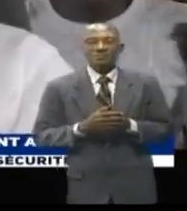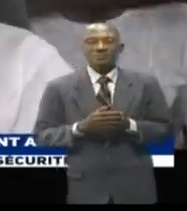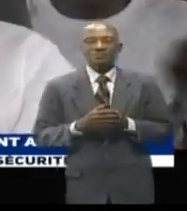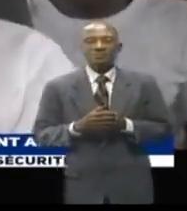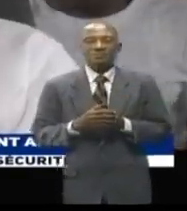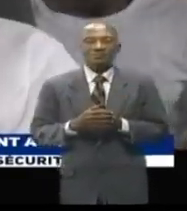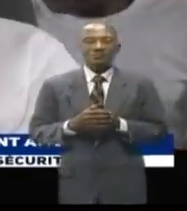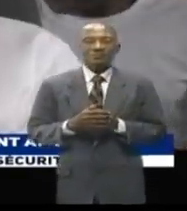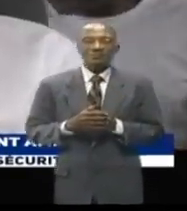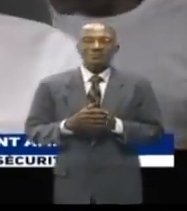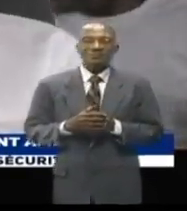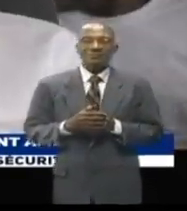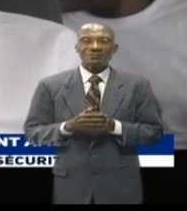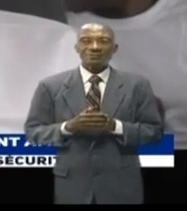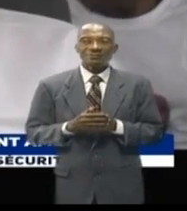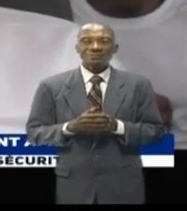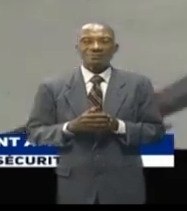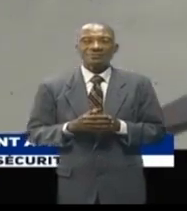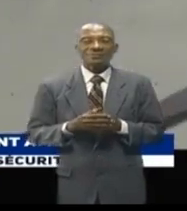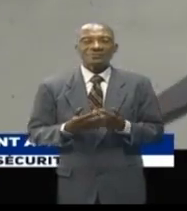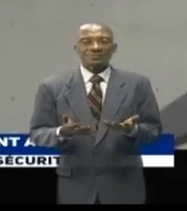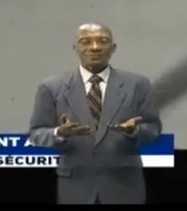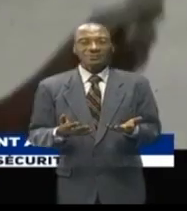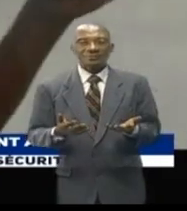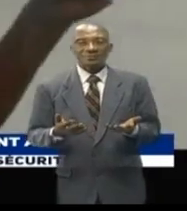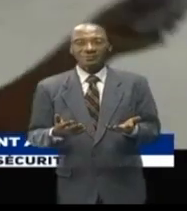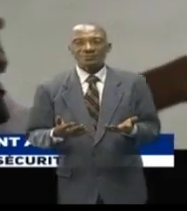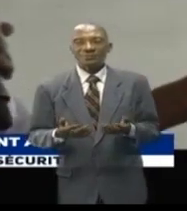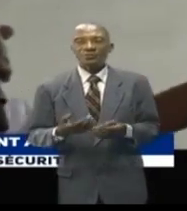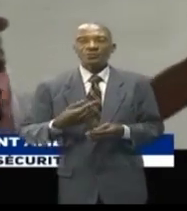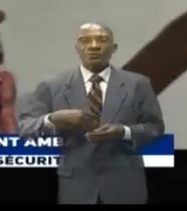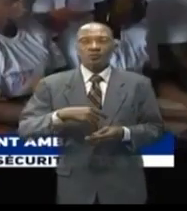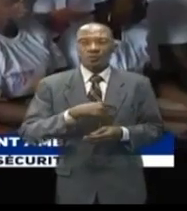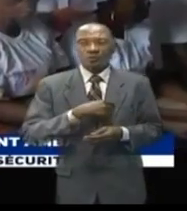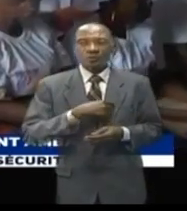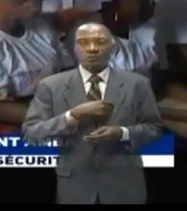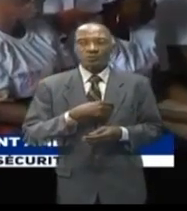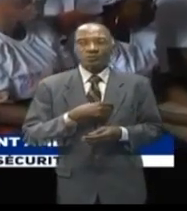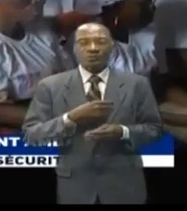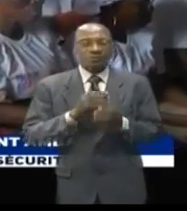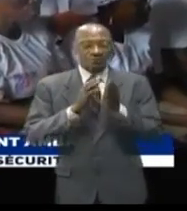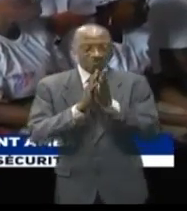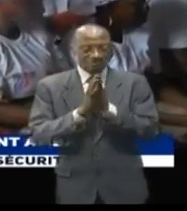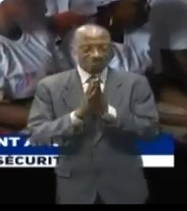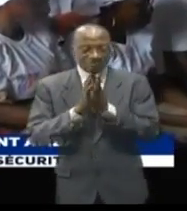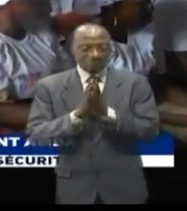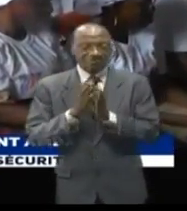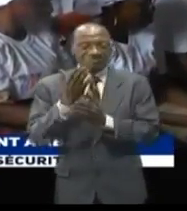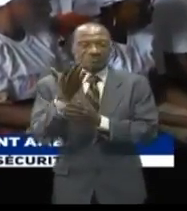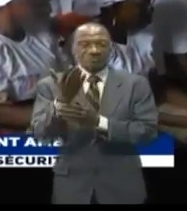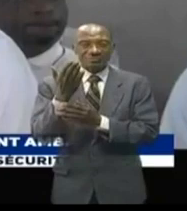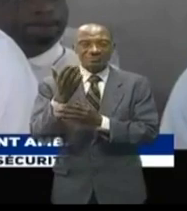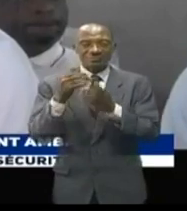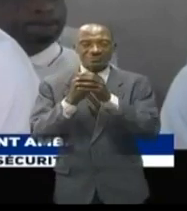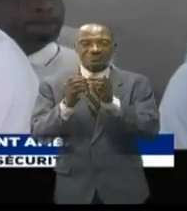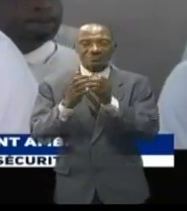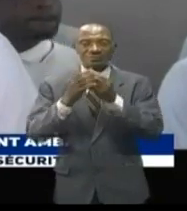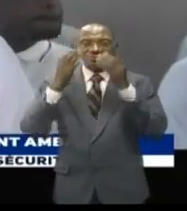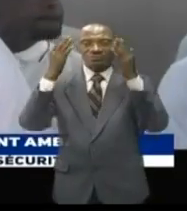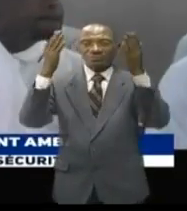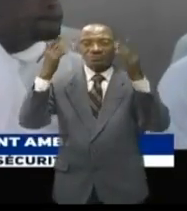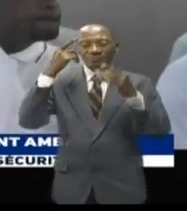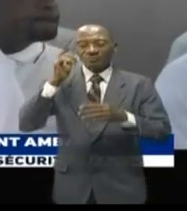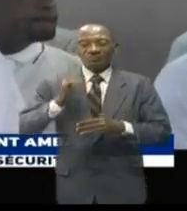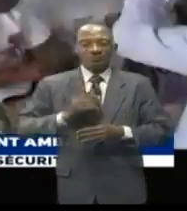Gérard Mulumba par l'imaman et ils veulent de la fondation de l'Union pour la démocratie